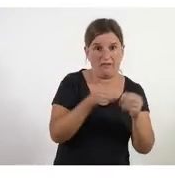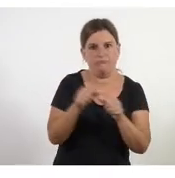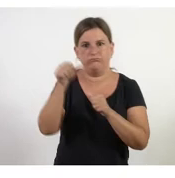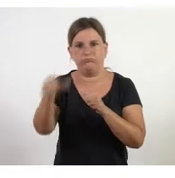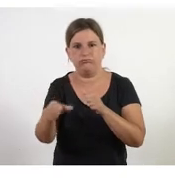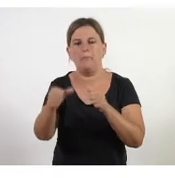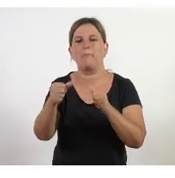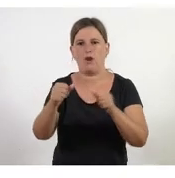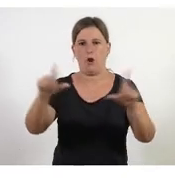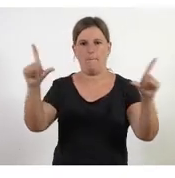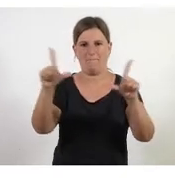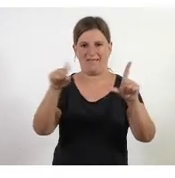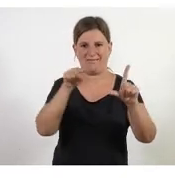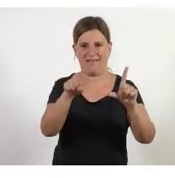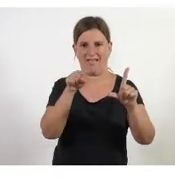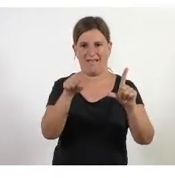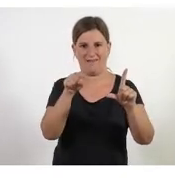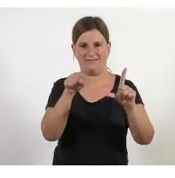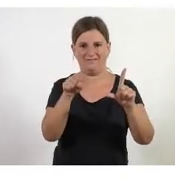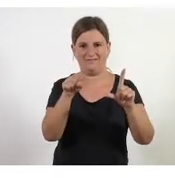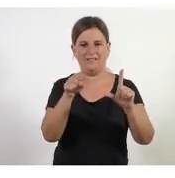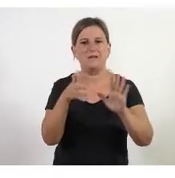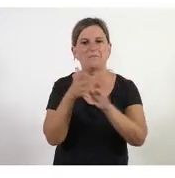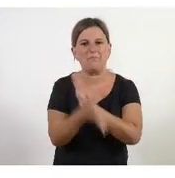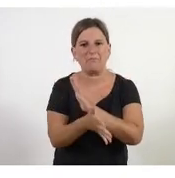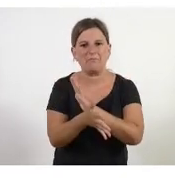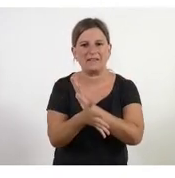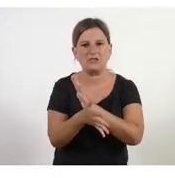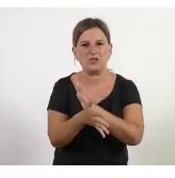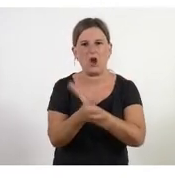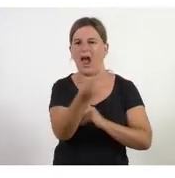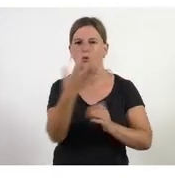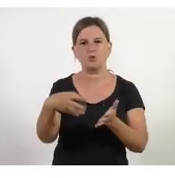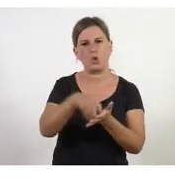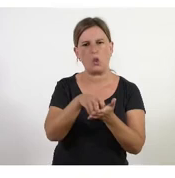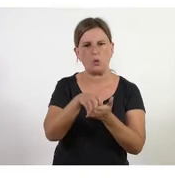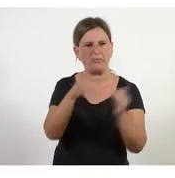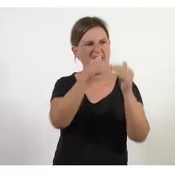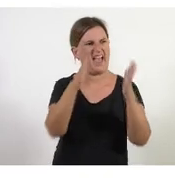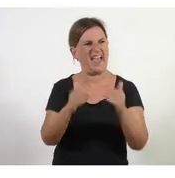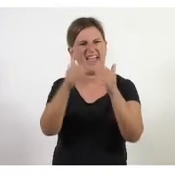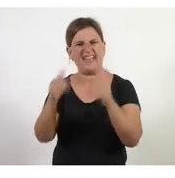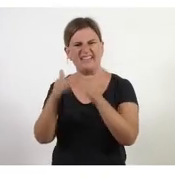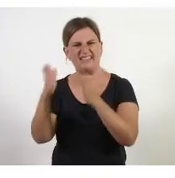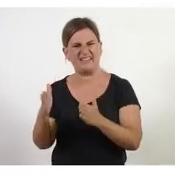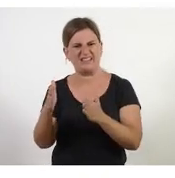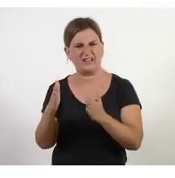pantalla. I aquest és un dels principals dubtes que moltes entitats em